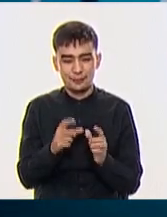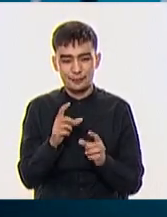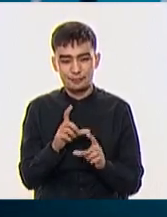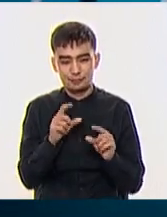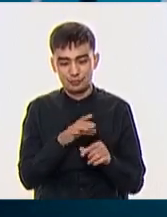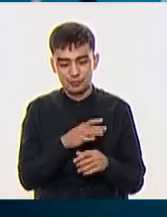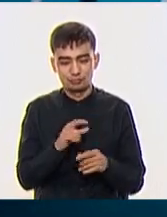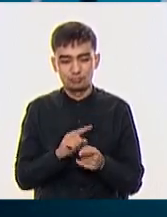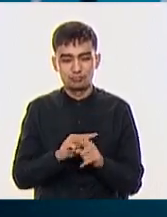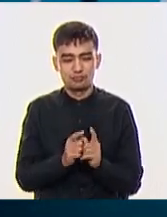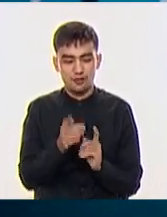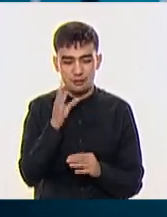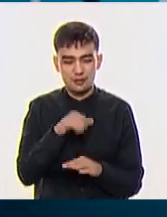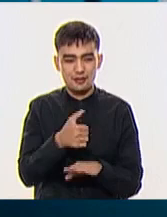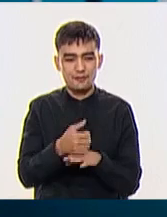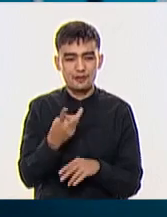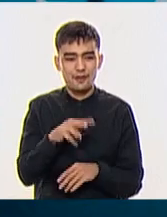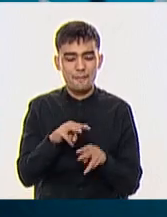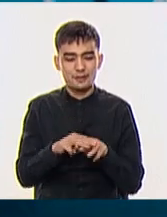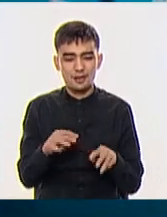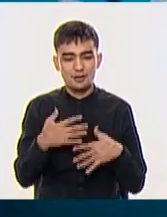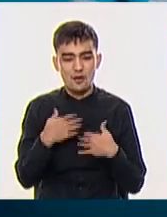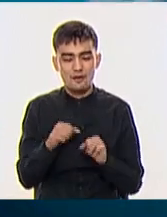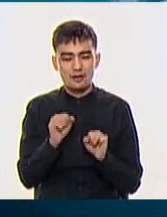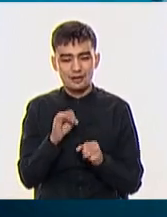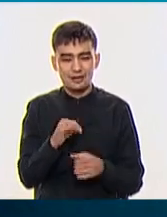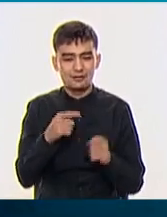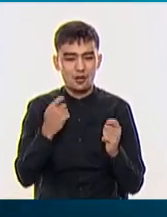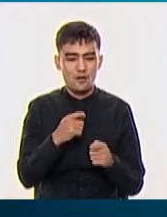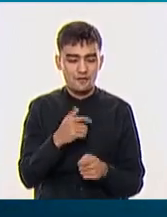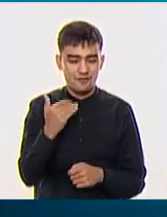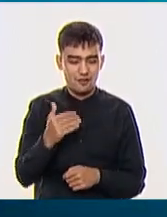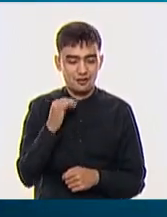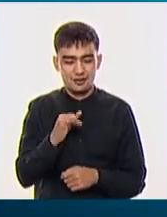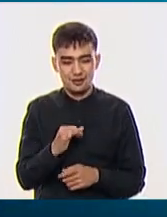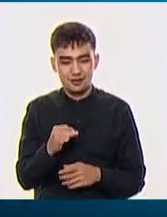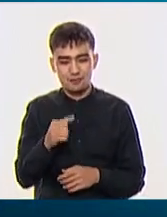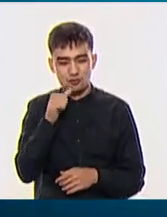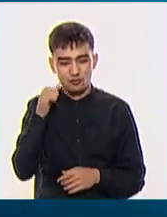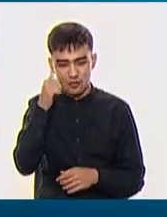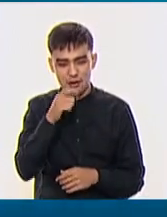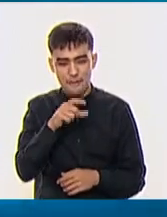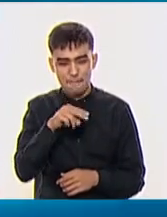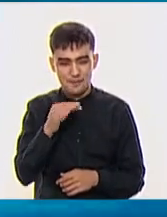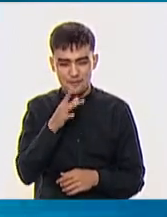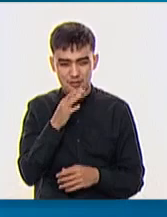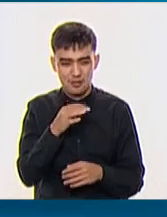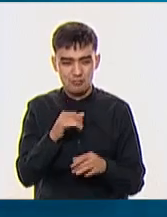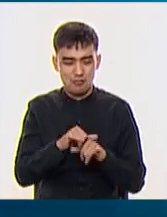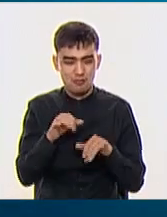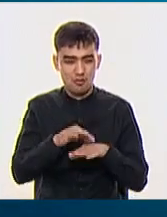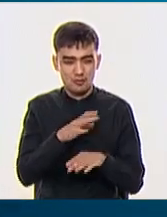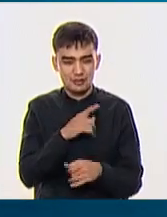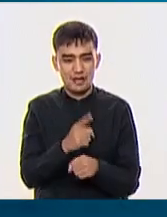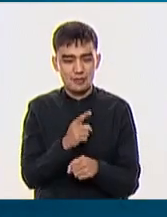решению пришли главу 2 министерств здравоохранения и торговли напомню в прошлом году в пик пандемия власти запретили